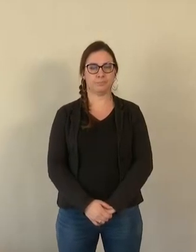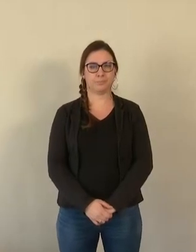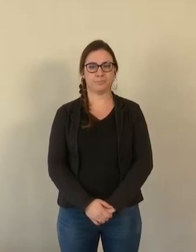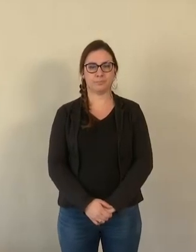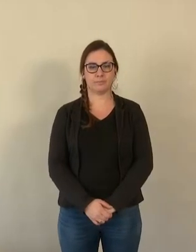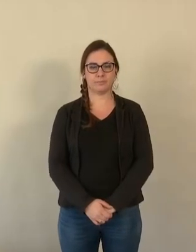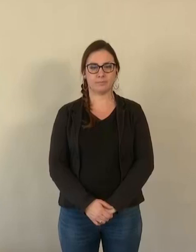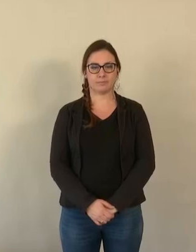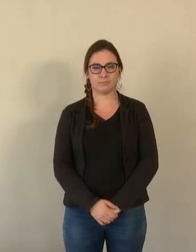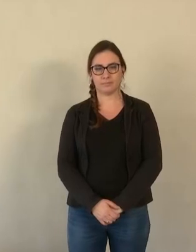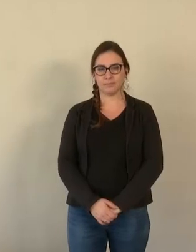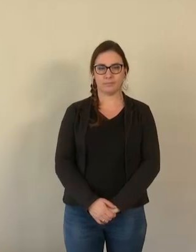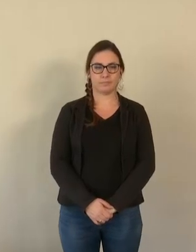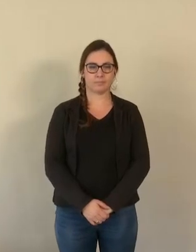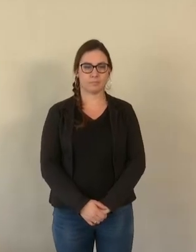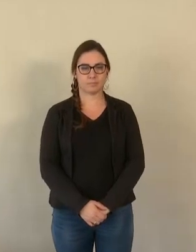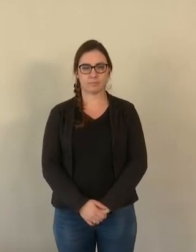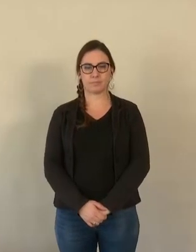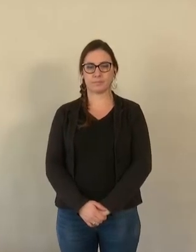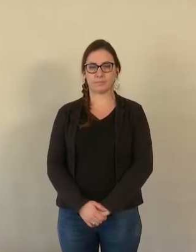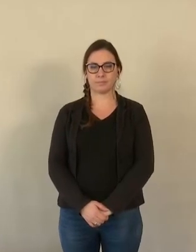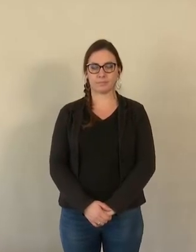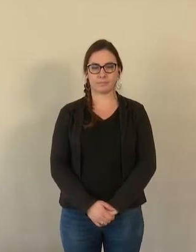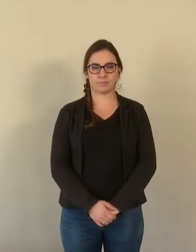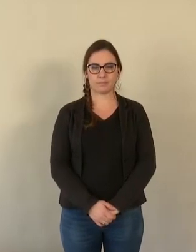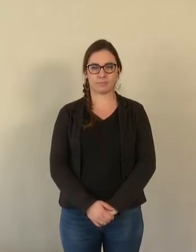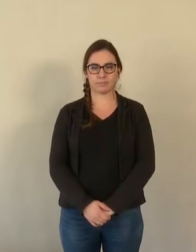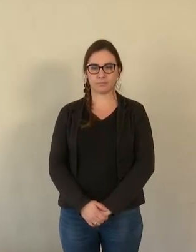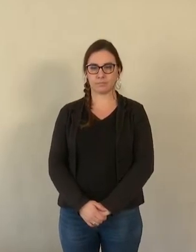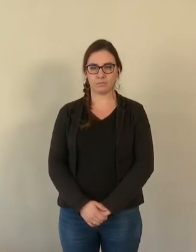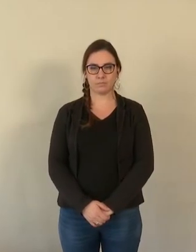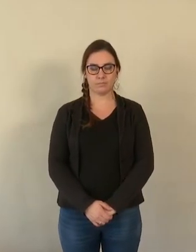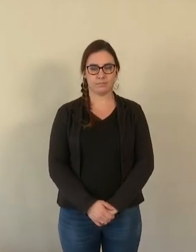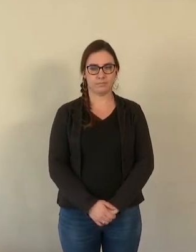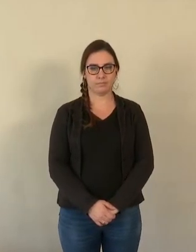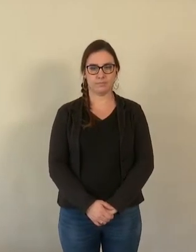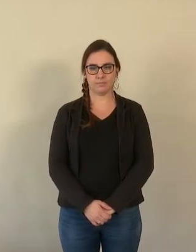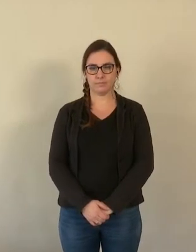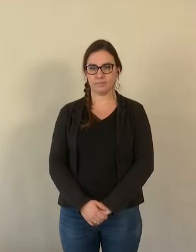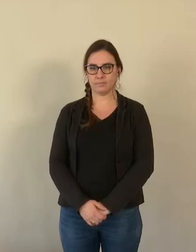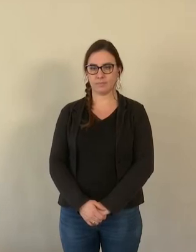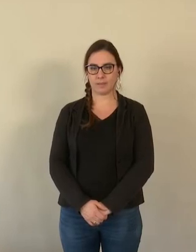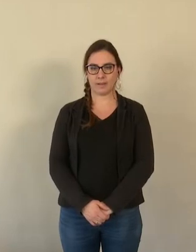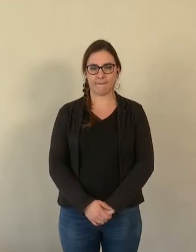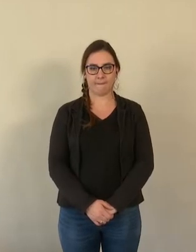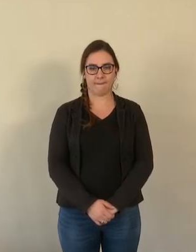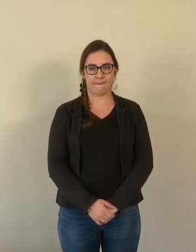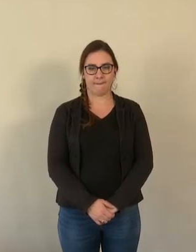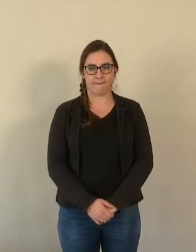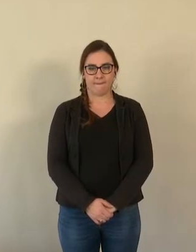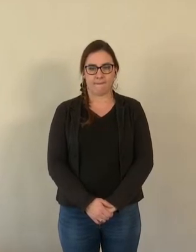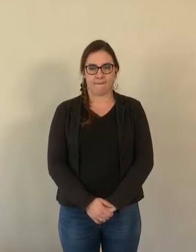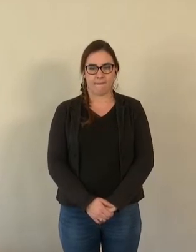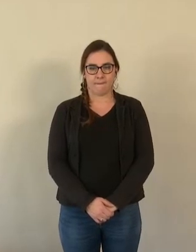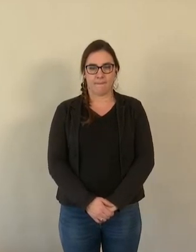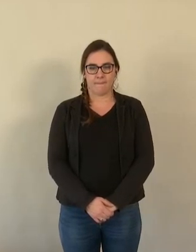Klaus apfast Pierre André Juven Nicolas cada Sandra